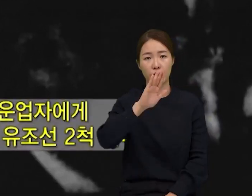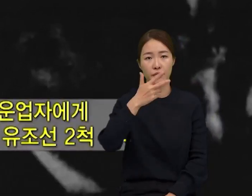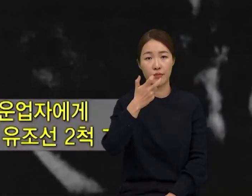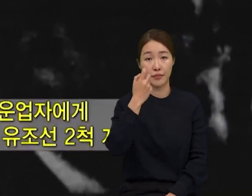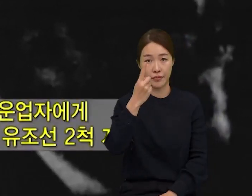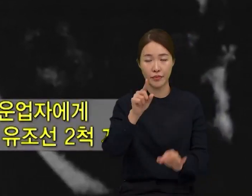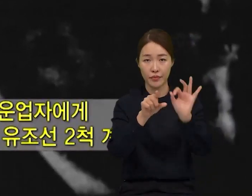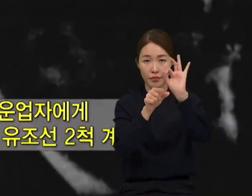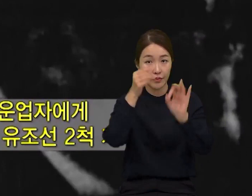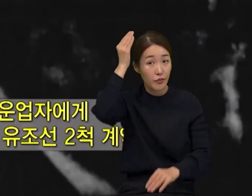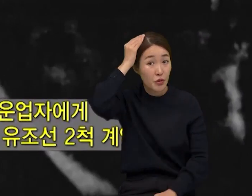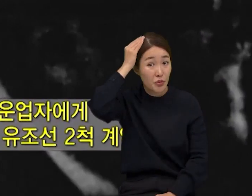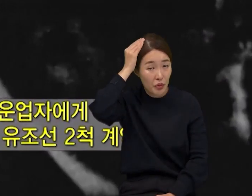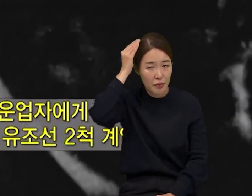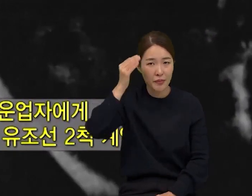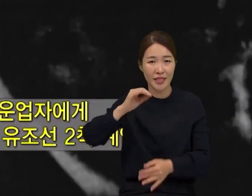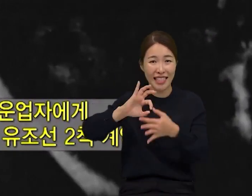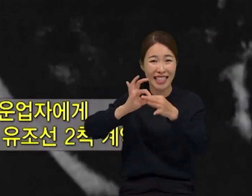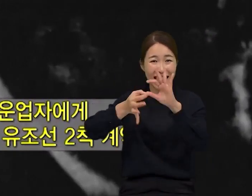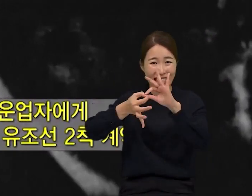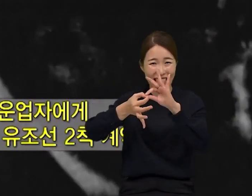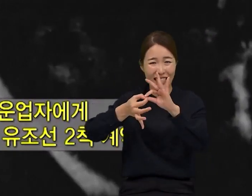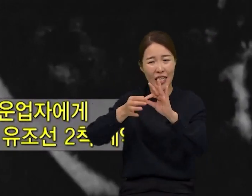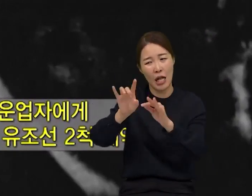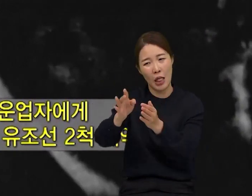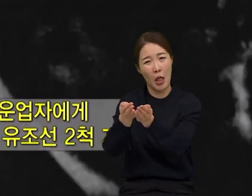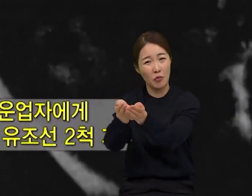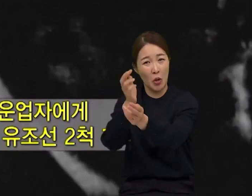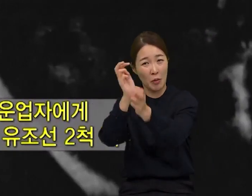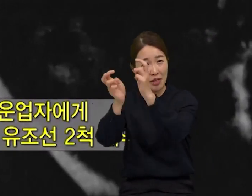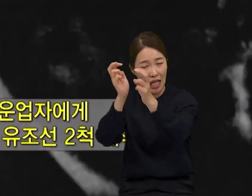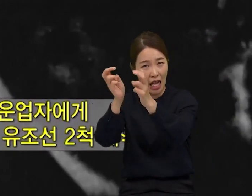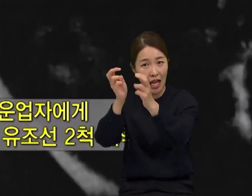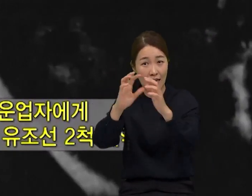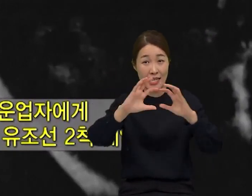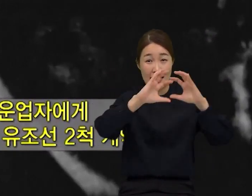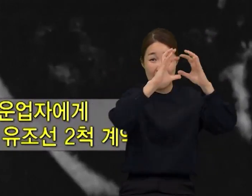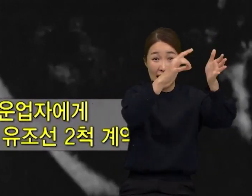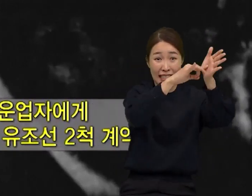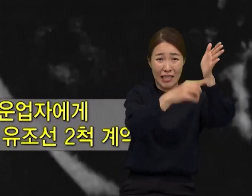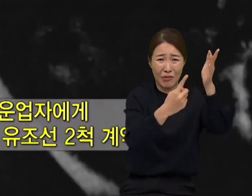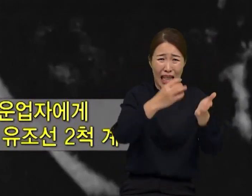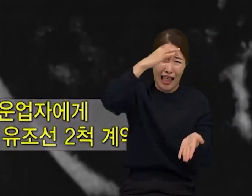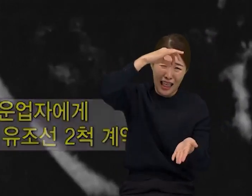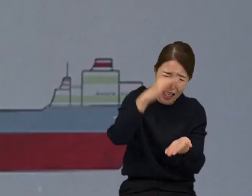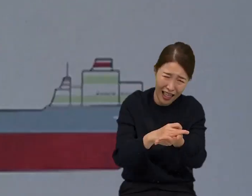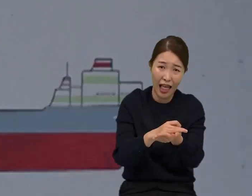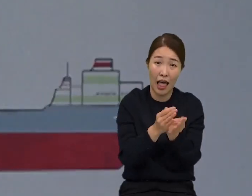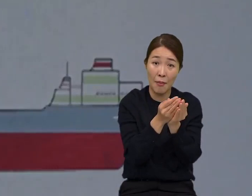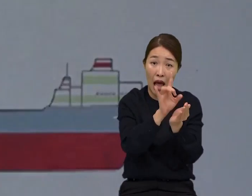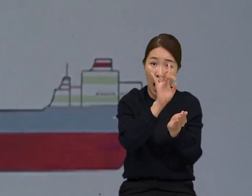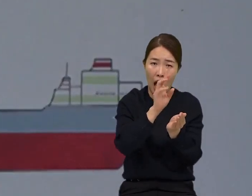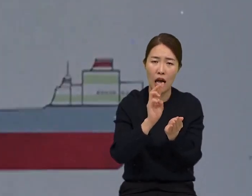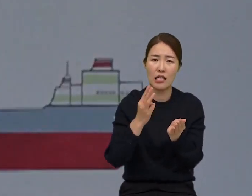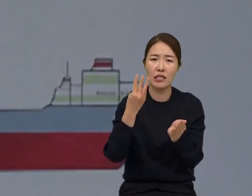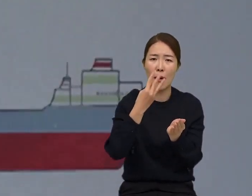1971년 10월 정주영은 그리스의 한 해운업자에게서 국제 시세보다 싼 값인 한 척당